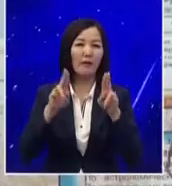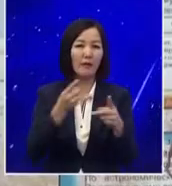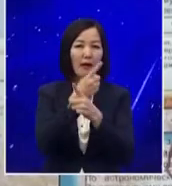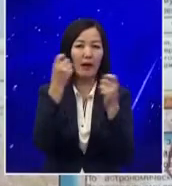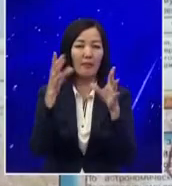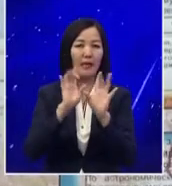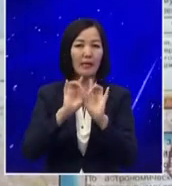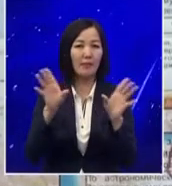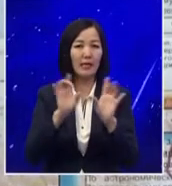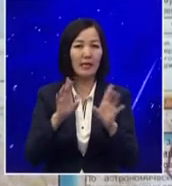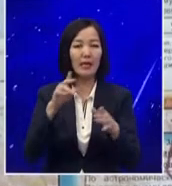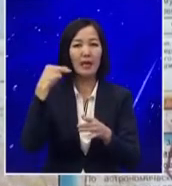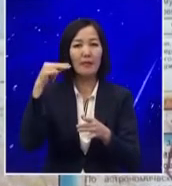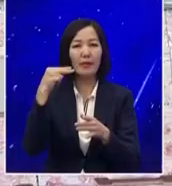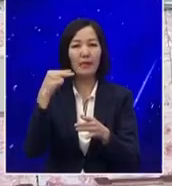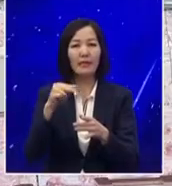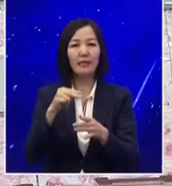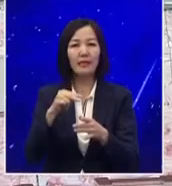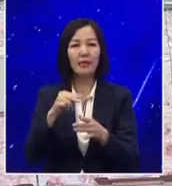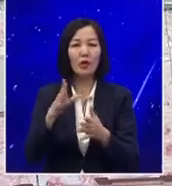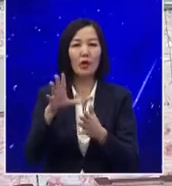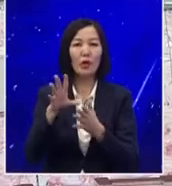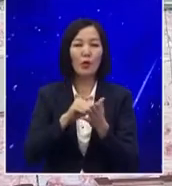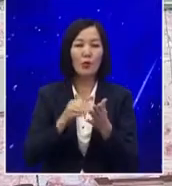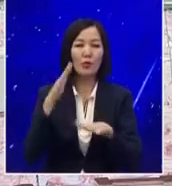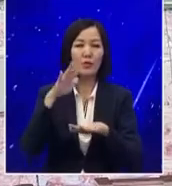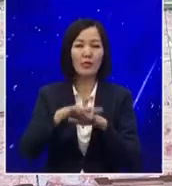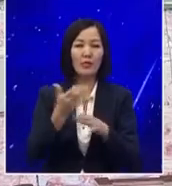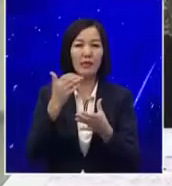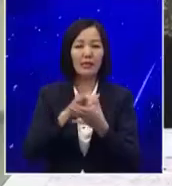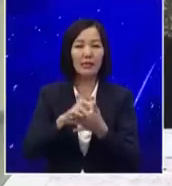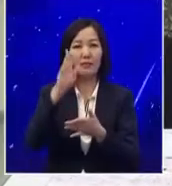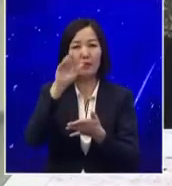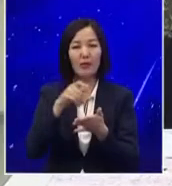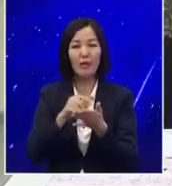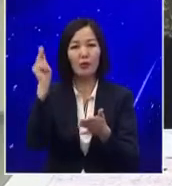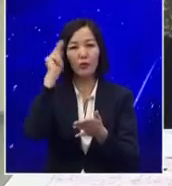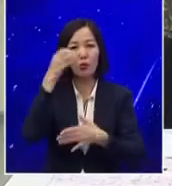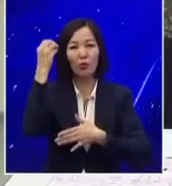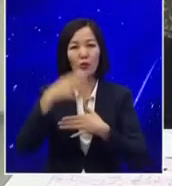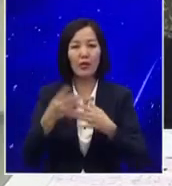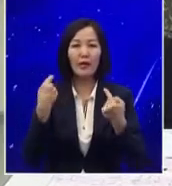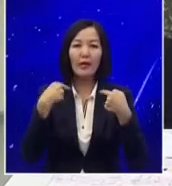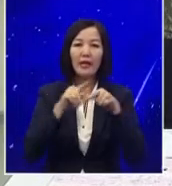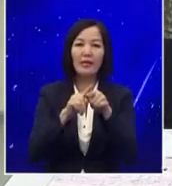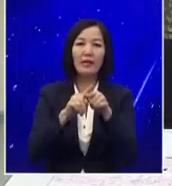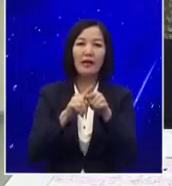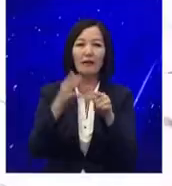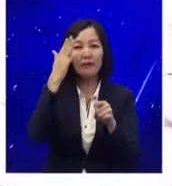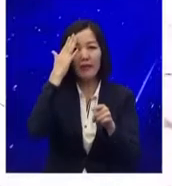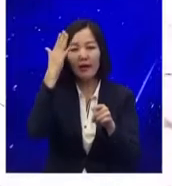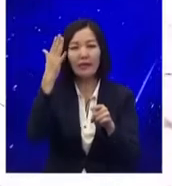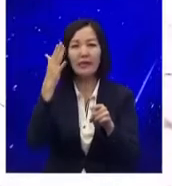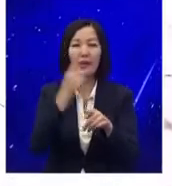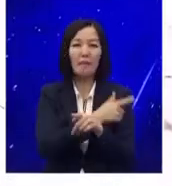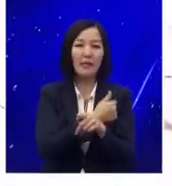берілді. Президентке бітімгершілік базасының үлгісі таныстырылды. Мемлекет басшысы оқу орталығының инженерлік, лингвистикалық,